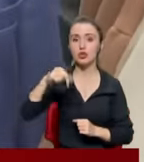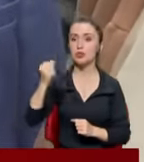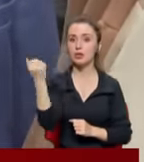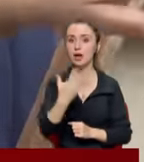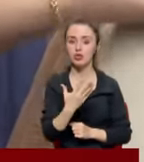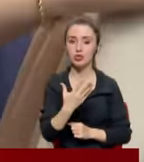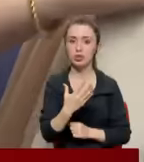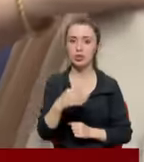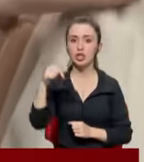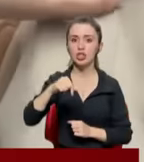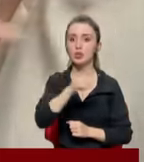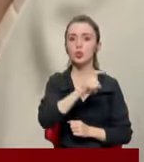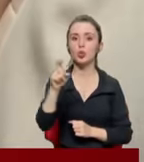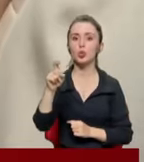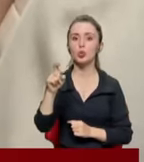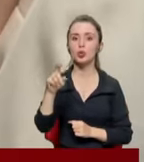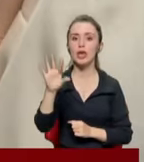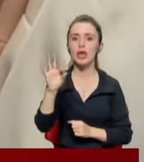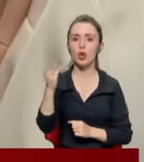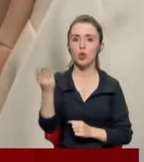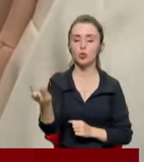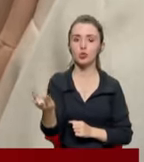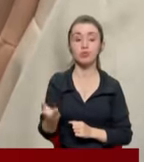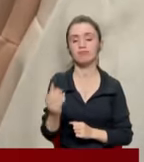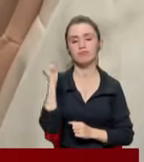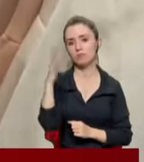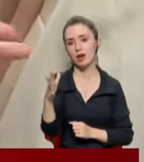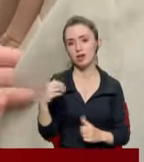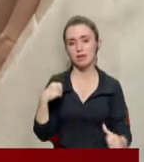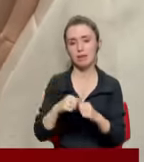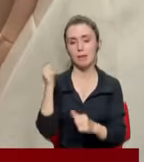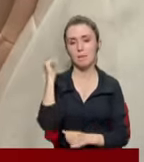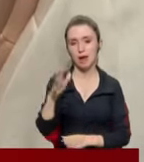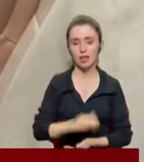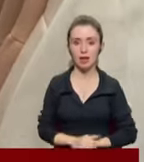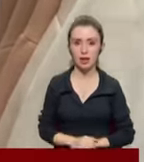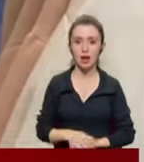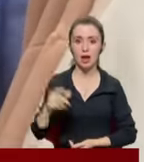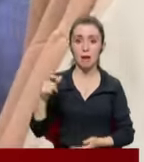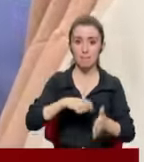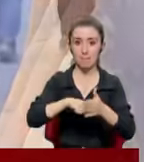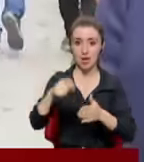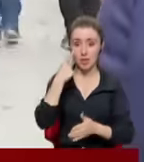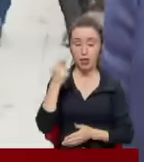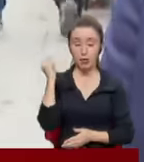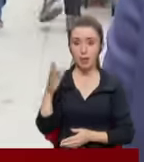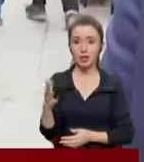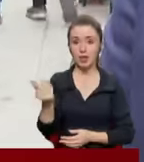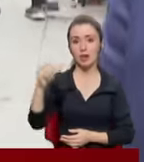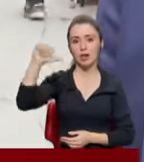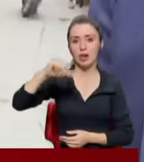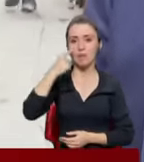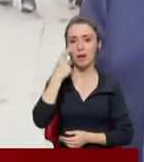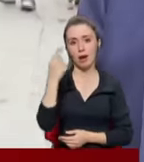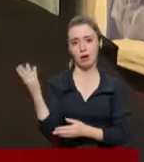kadar şimdi 950 olmuş ama gene pahalı memleket yani aylıklara bakarsan pahalı alamıyoruz